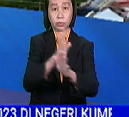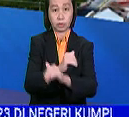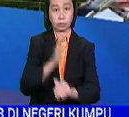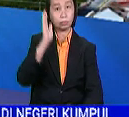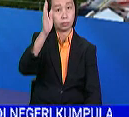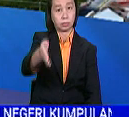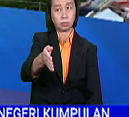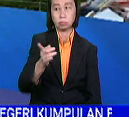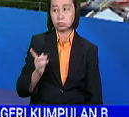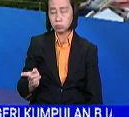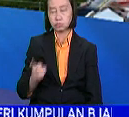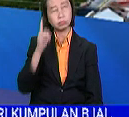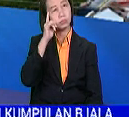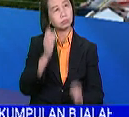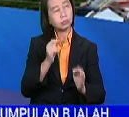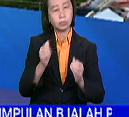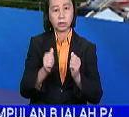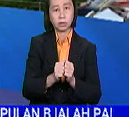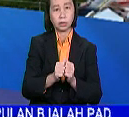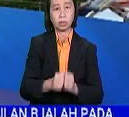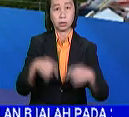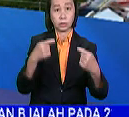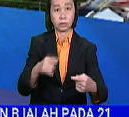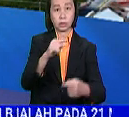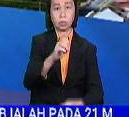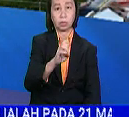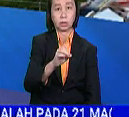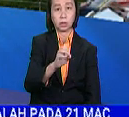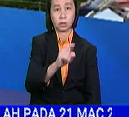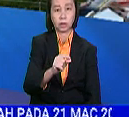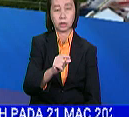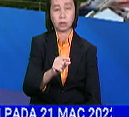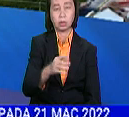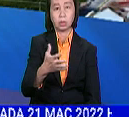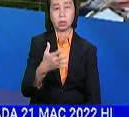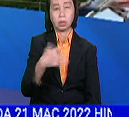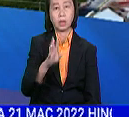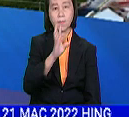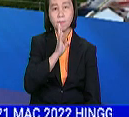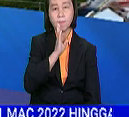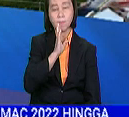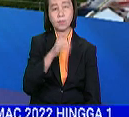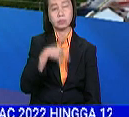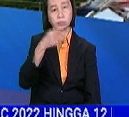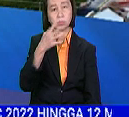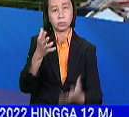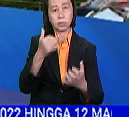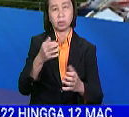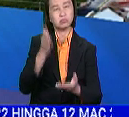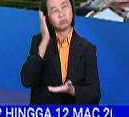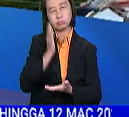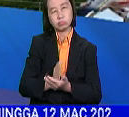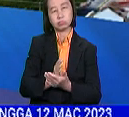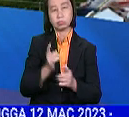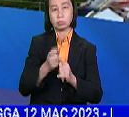datang pertimbangan ini katanya selepas penyandang kerusi Dun gedung Datuk narudin majais menyatakan hasrat untuk besar ah